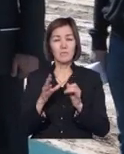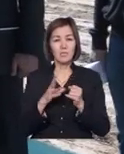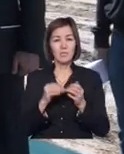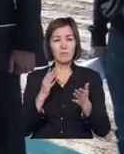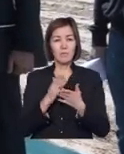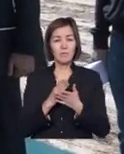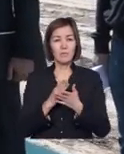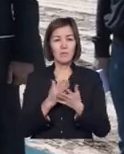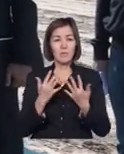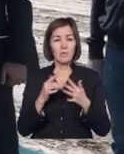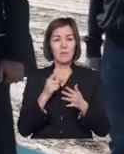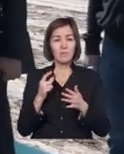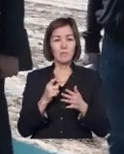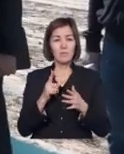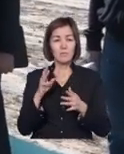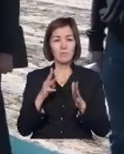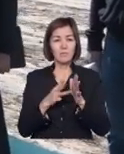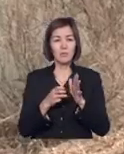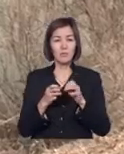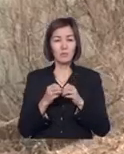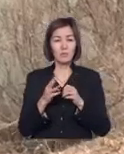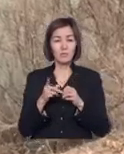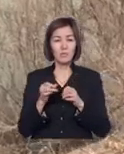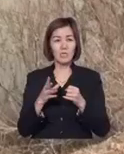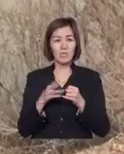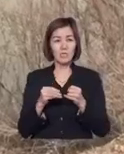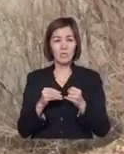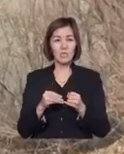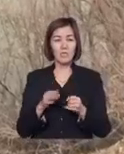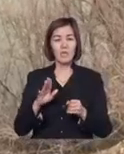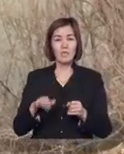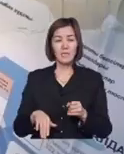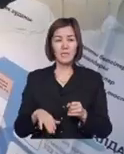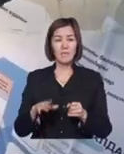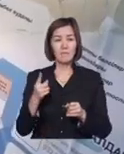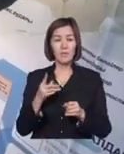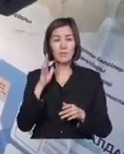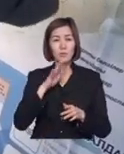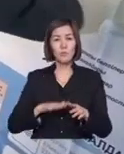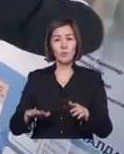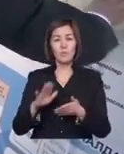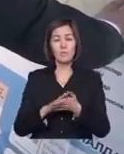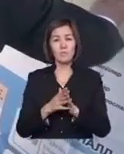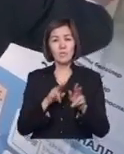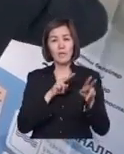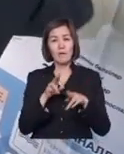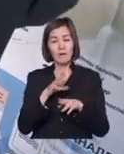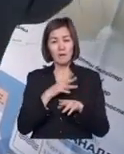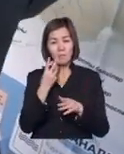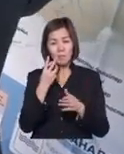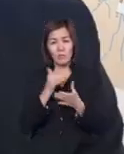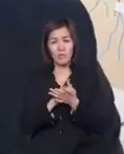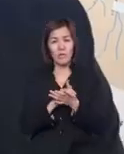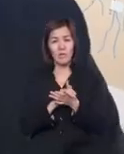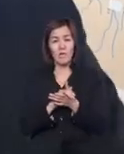қазір 9 шаруа қожалық бар, 813 гектар жерге. Мұнан кейін әкім Добын бір су қоймасының ахуалын бағамдады. Су қоймасының